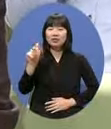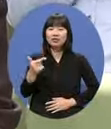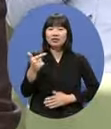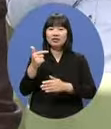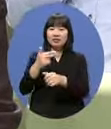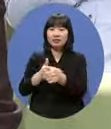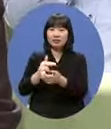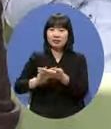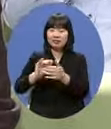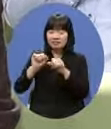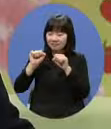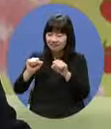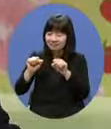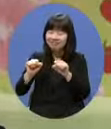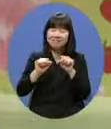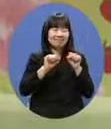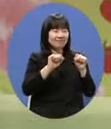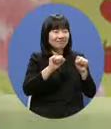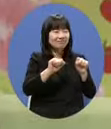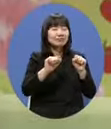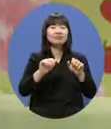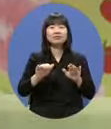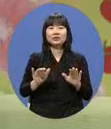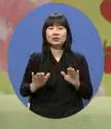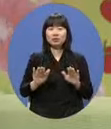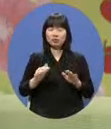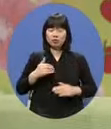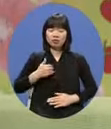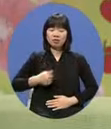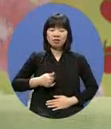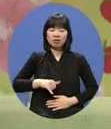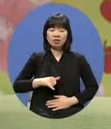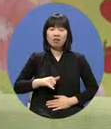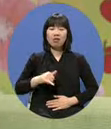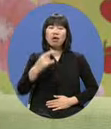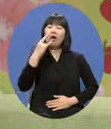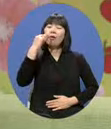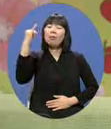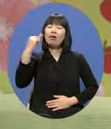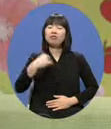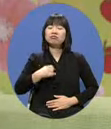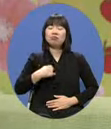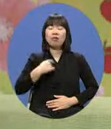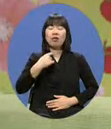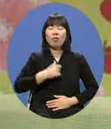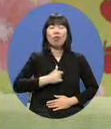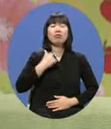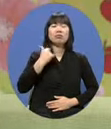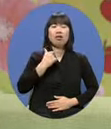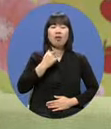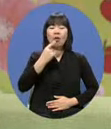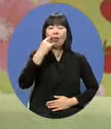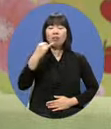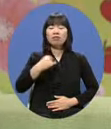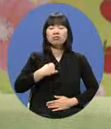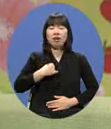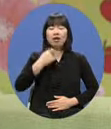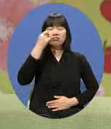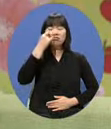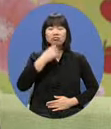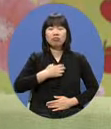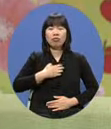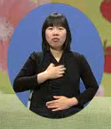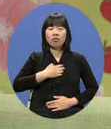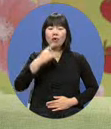안녕하세요 어 우리 아이가 엄마 나 화났어요 엄마 나 슬퍼요 엄마 나 좀 봐 주세요 이렇게 표현을